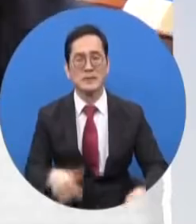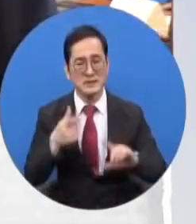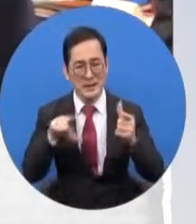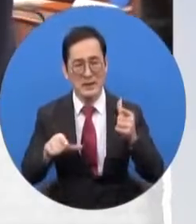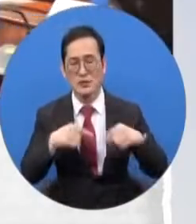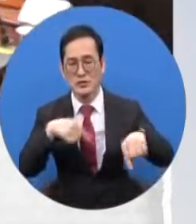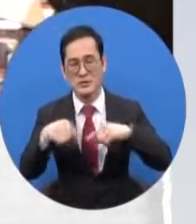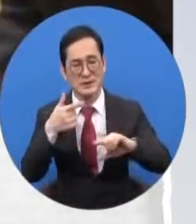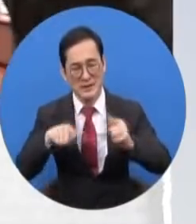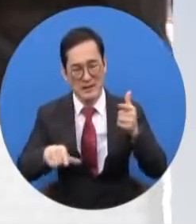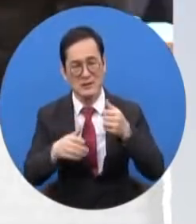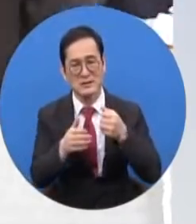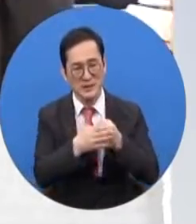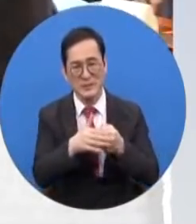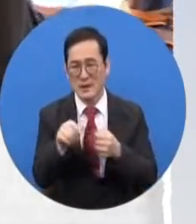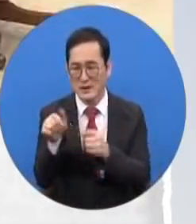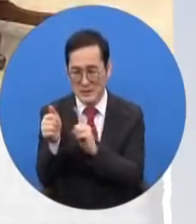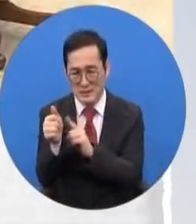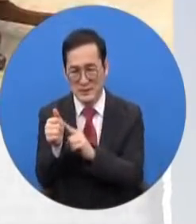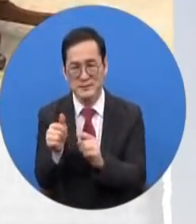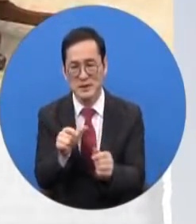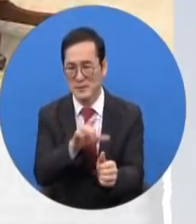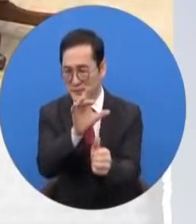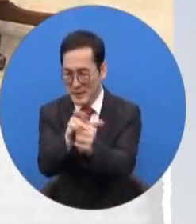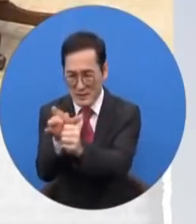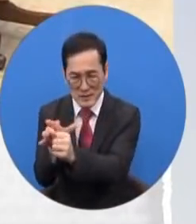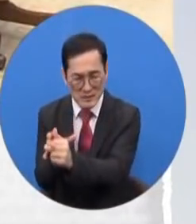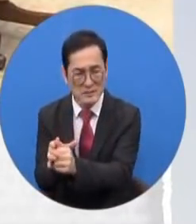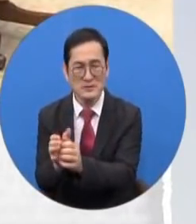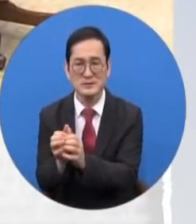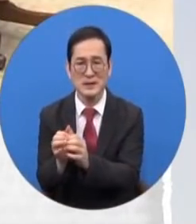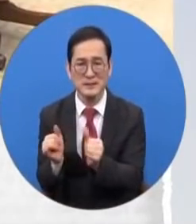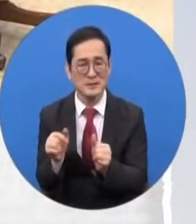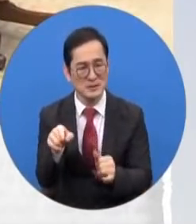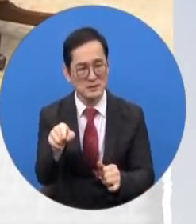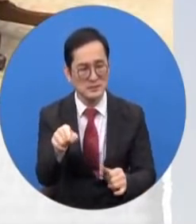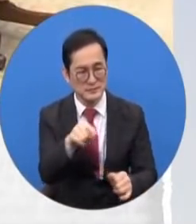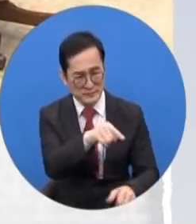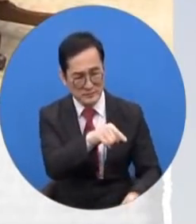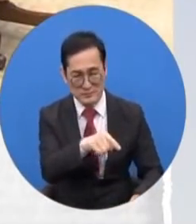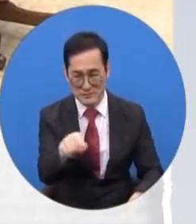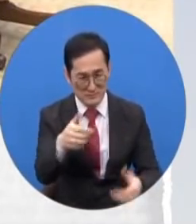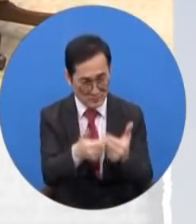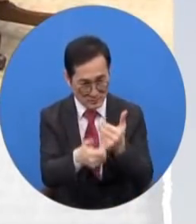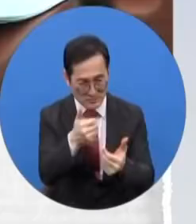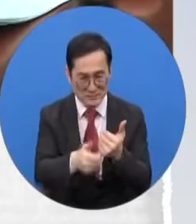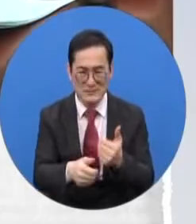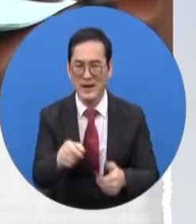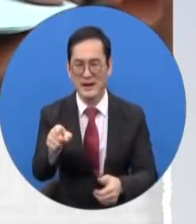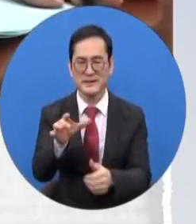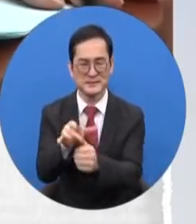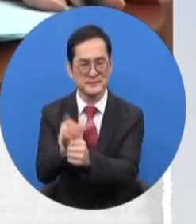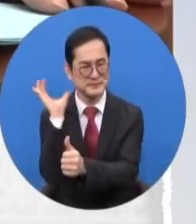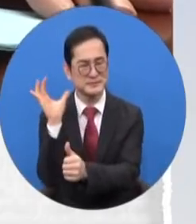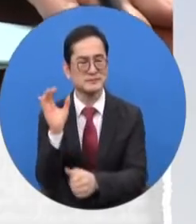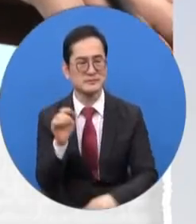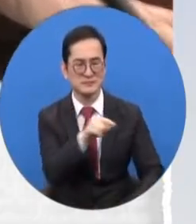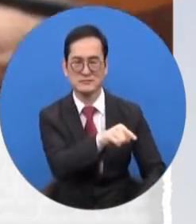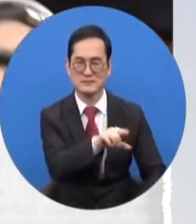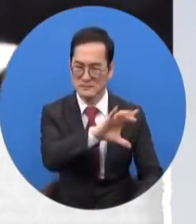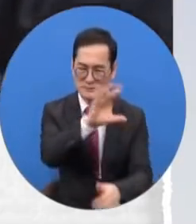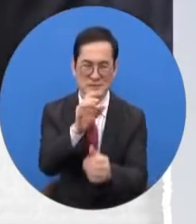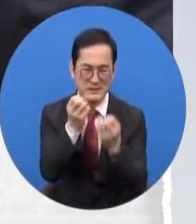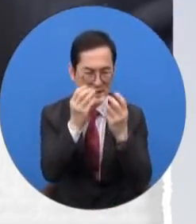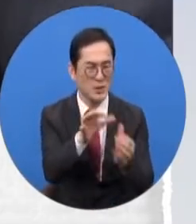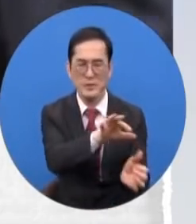봅니다. 옳다고 봅니다. 그런 거 그리고 새로 임기가 시작되는 많은 중요 자리에 공석이 있거나 인사의 문제가